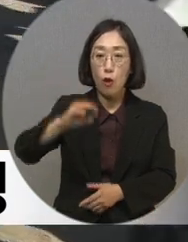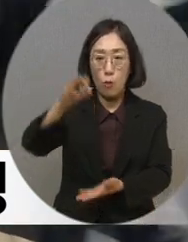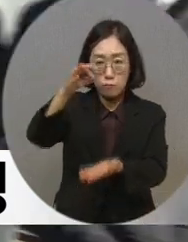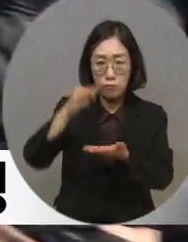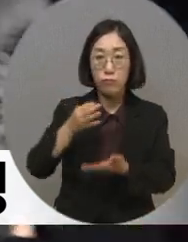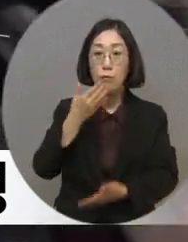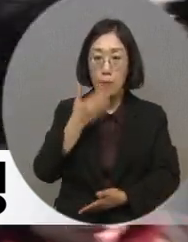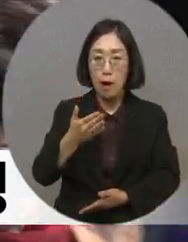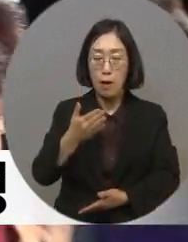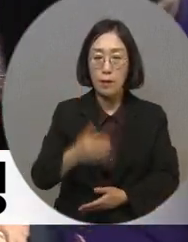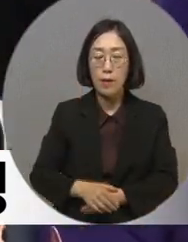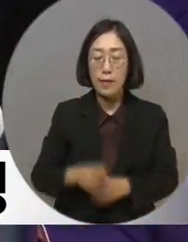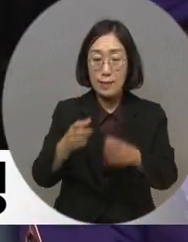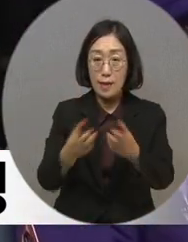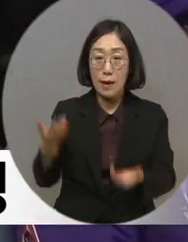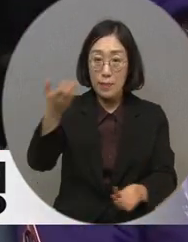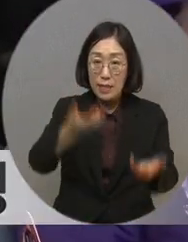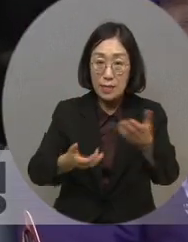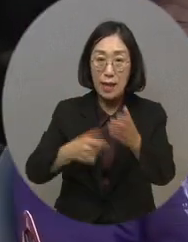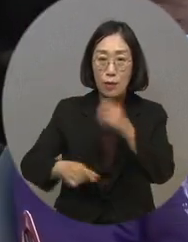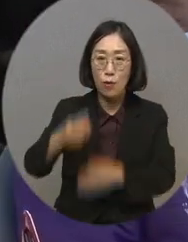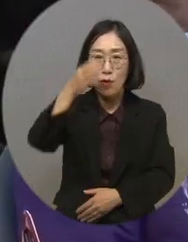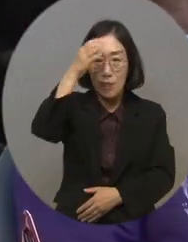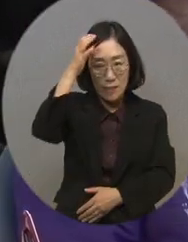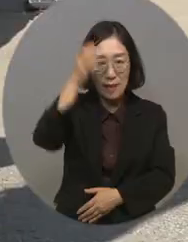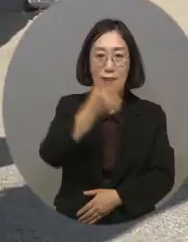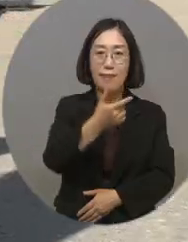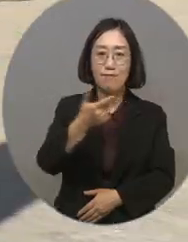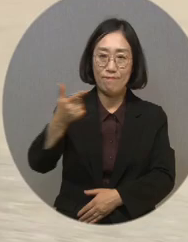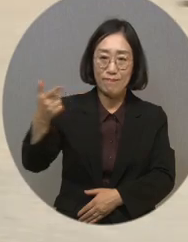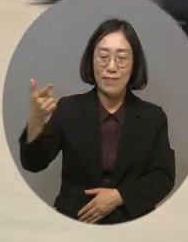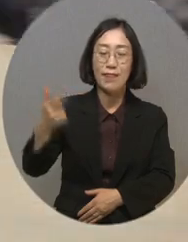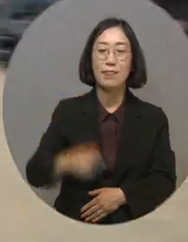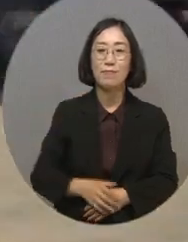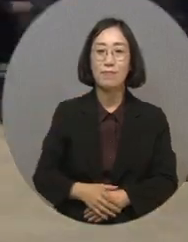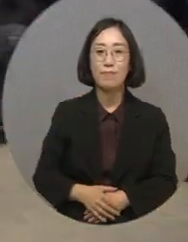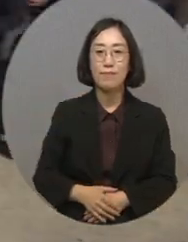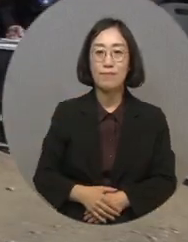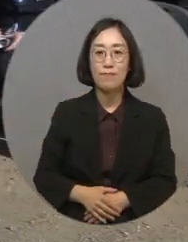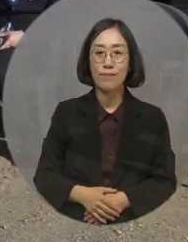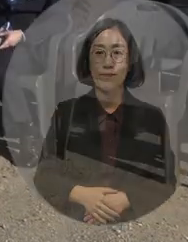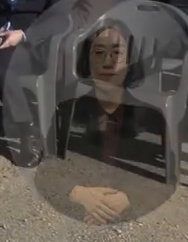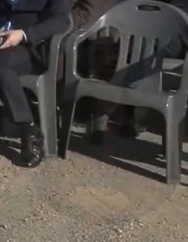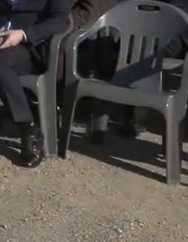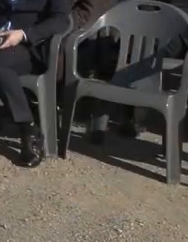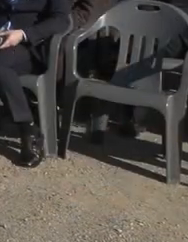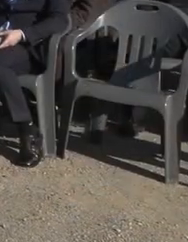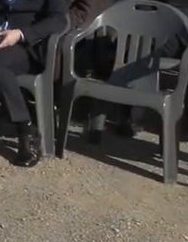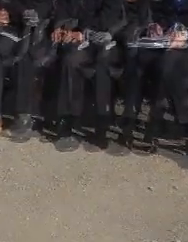일자리 창출과 인구 유입 효과가 클 전망입니다. 복지TV 뉴스 김정현입니다.